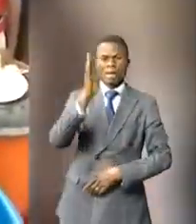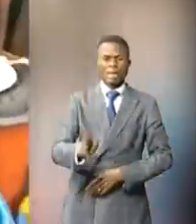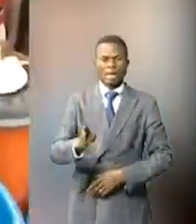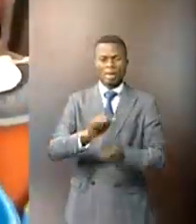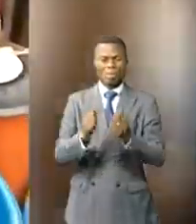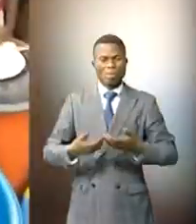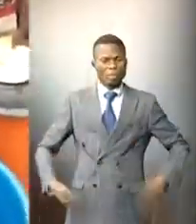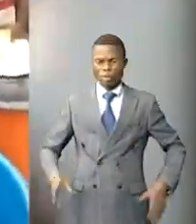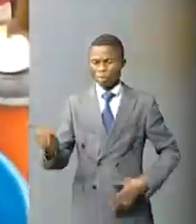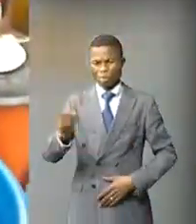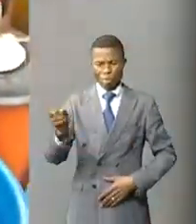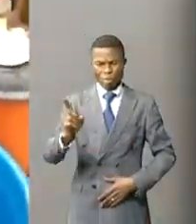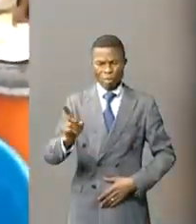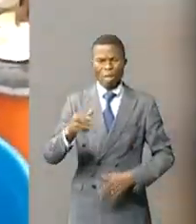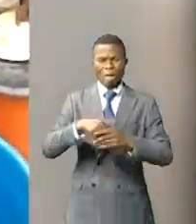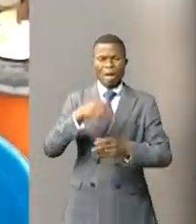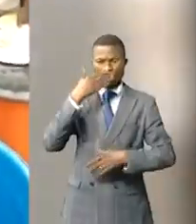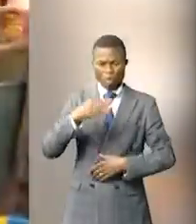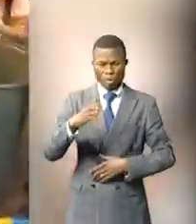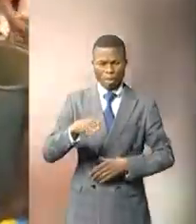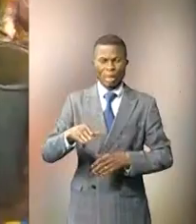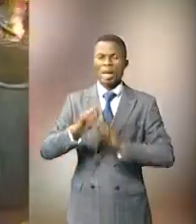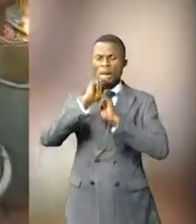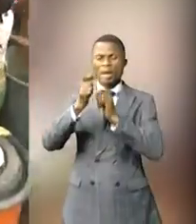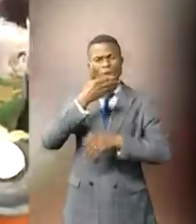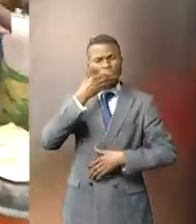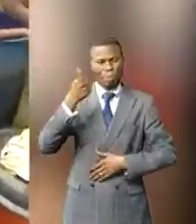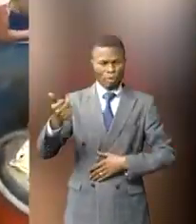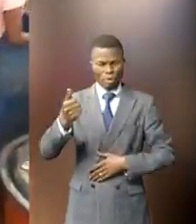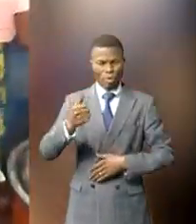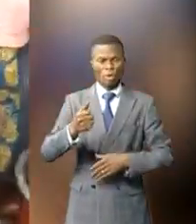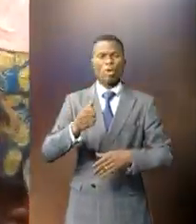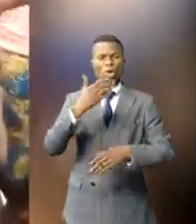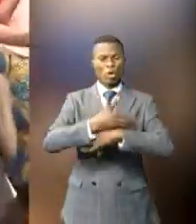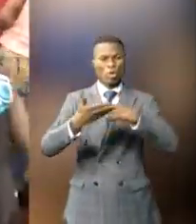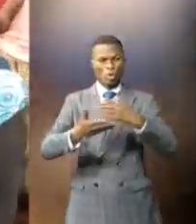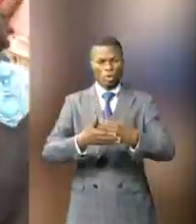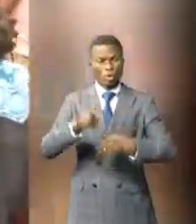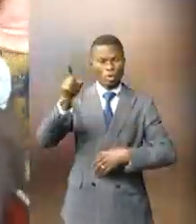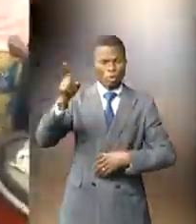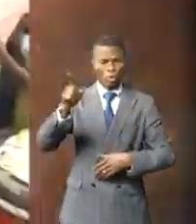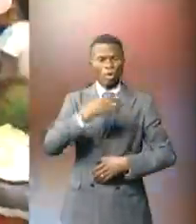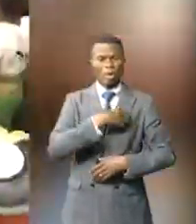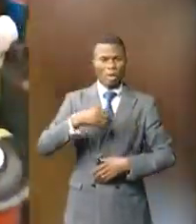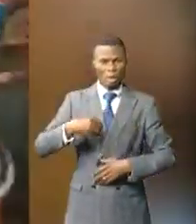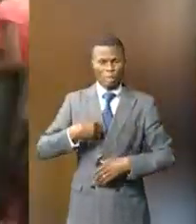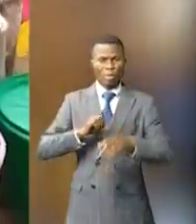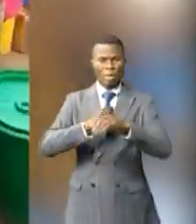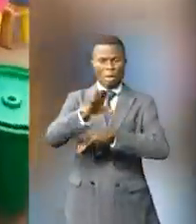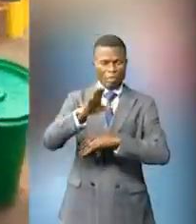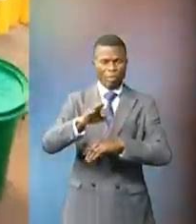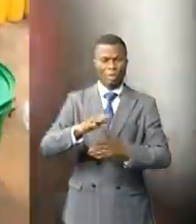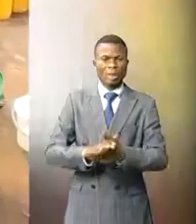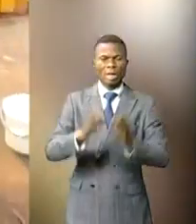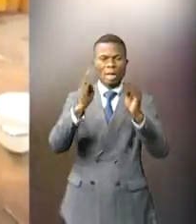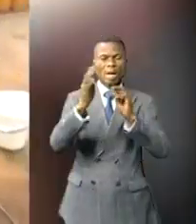diarrhée déjà enregistrés. Un acte de bienfaisance réalisé par celui que ces femmes ont envoyé siéger à